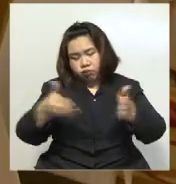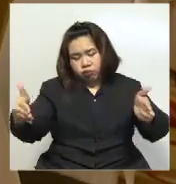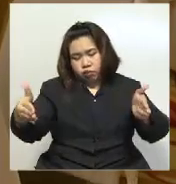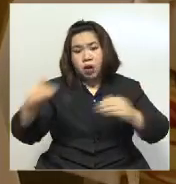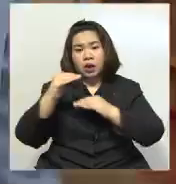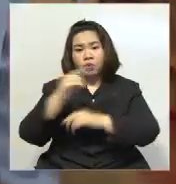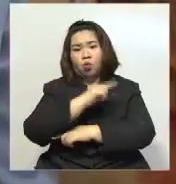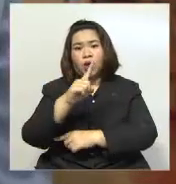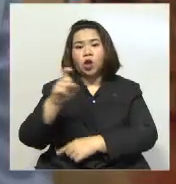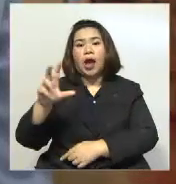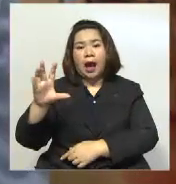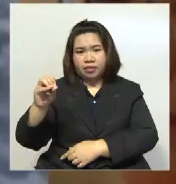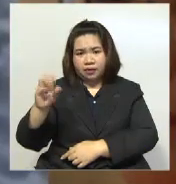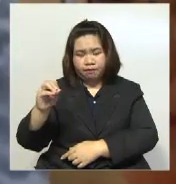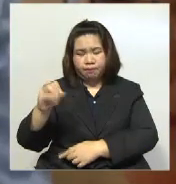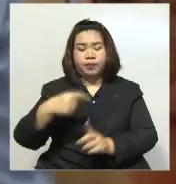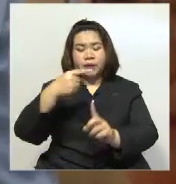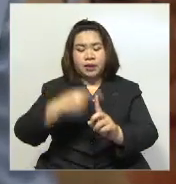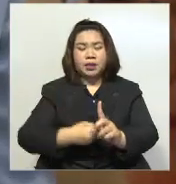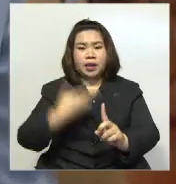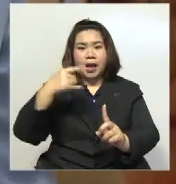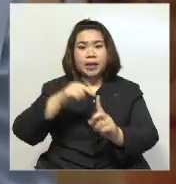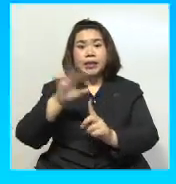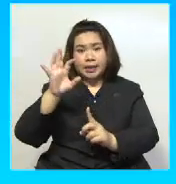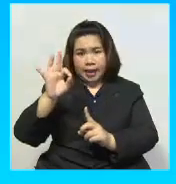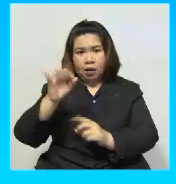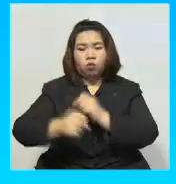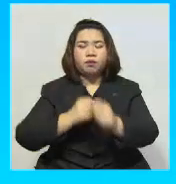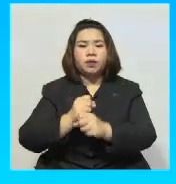150วันหรือว่าภายในวันที่9พฤษภาคม